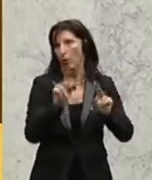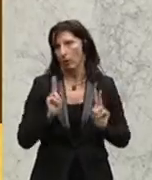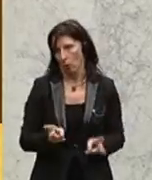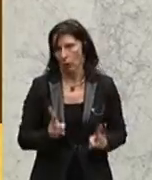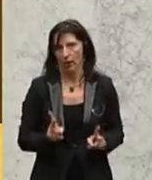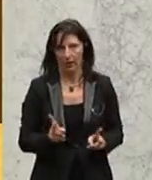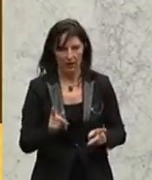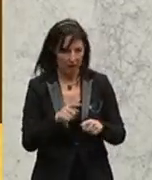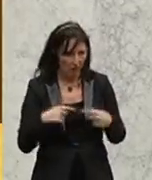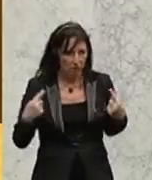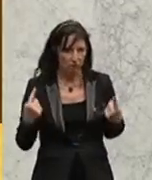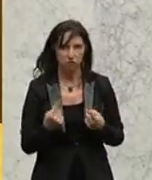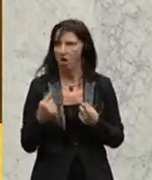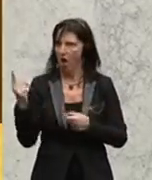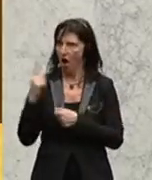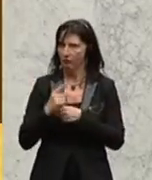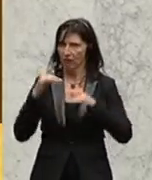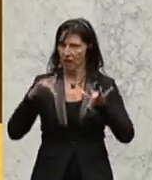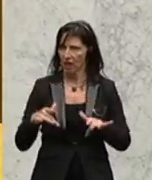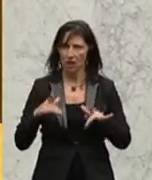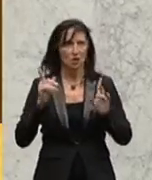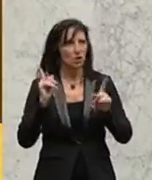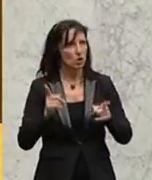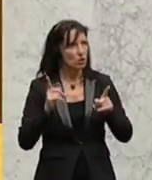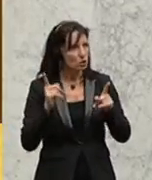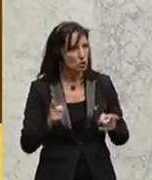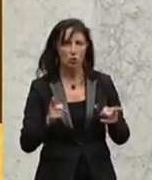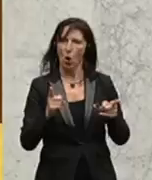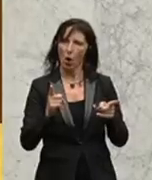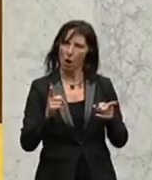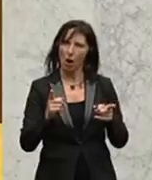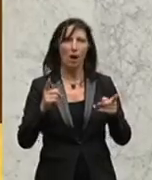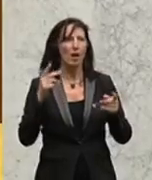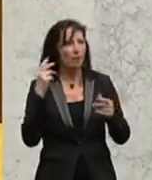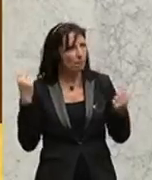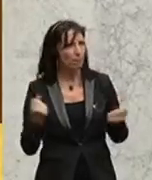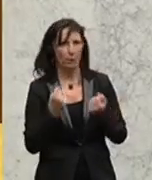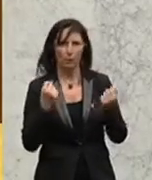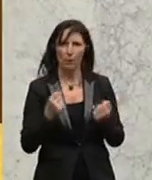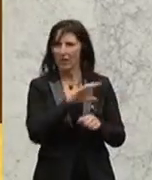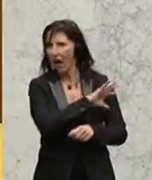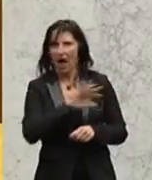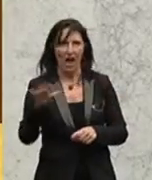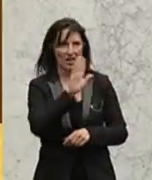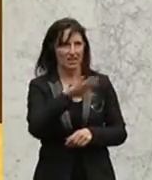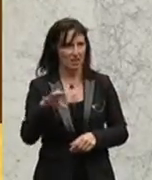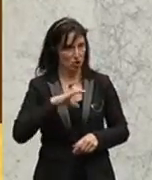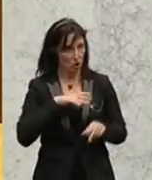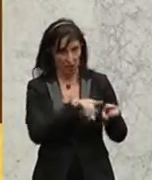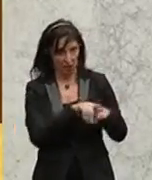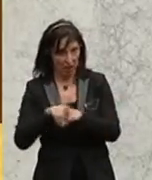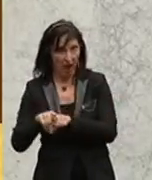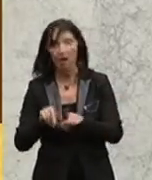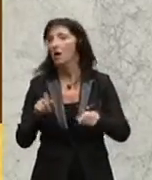haben wir den Auftrag, ganz einfach die Sicherung der Chancengleichheit für diese Kinder zu machen. Und es gibt eine Reihe von zahlreichen